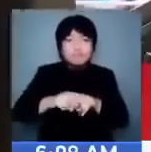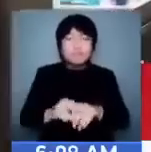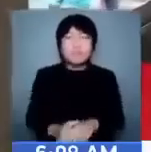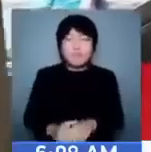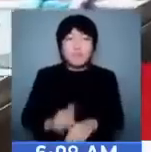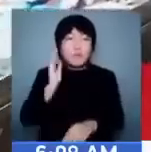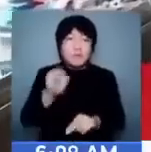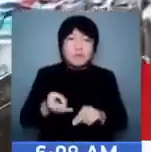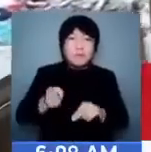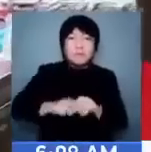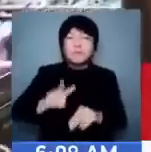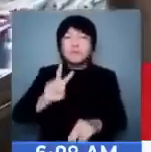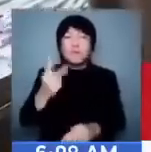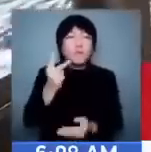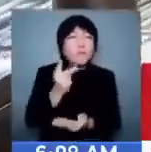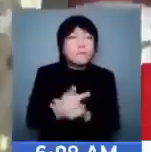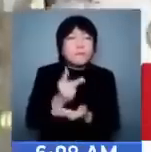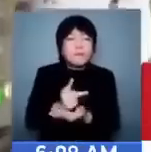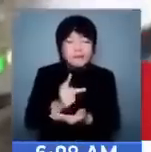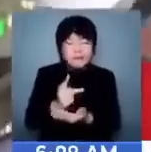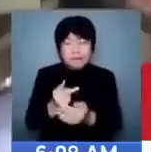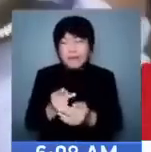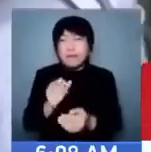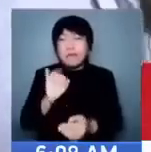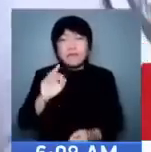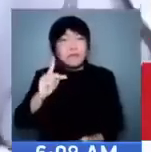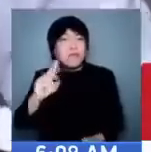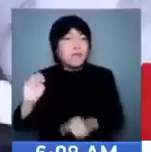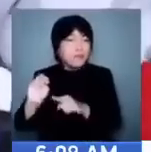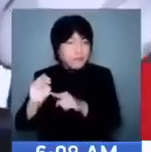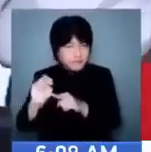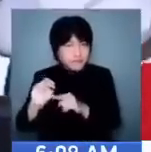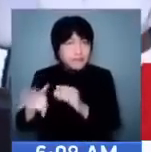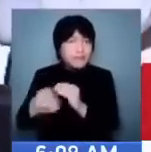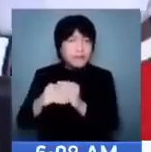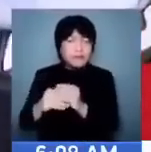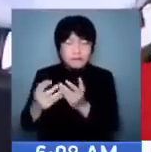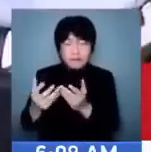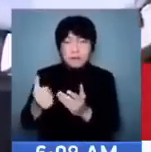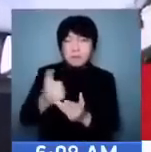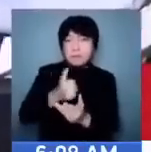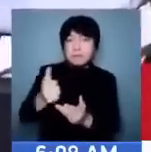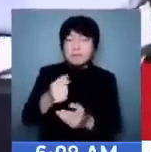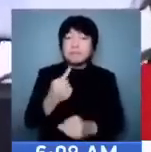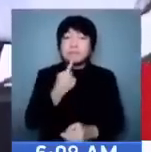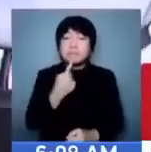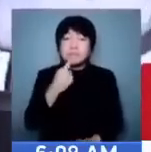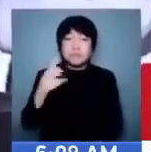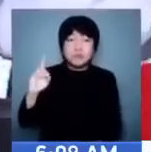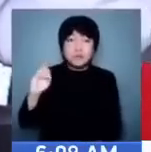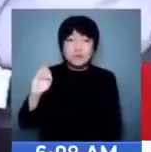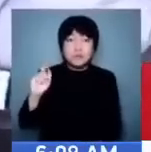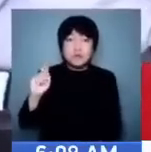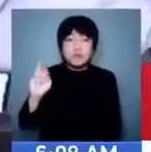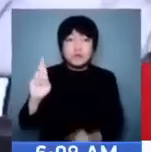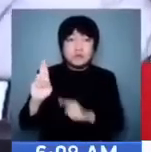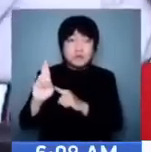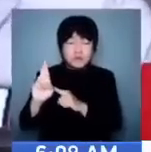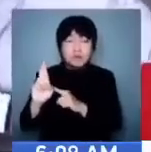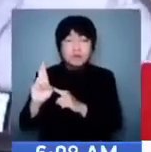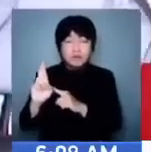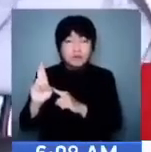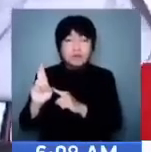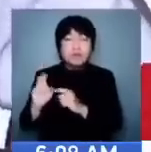sa unang pag-aaral ng 2017. Pagtitiyak ng DOTR hindi mababalam at mapababayaan ang tinatayang 400